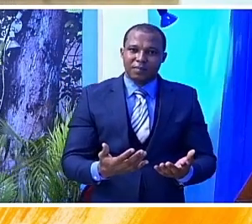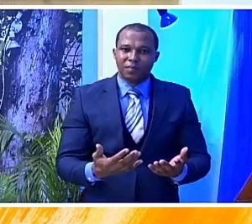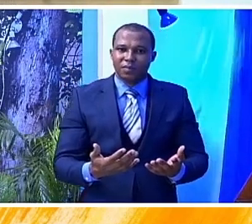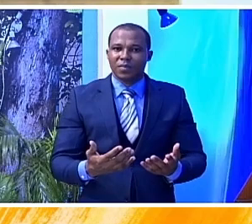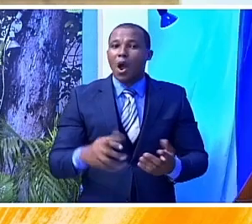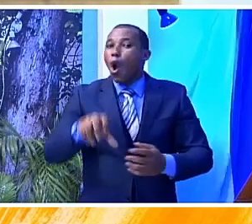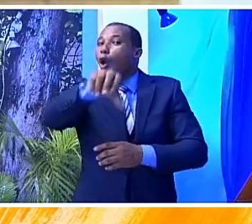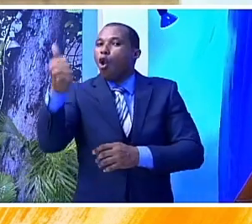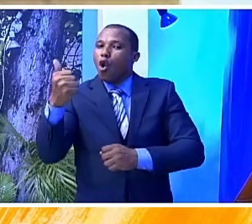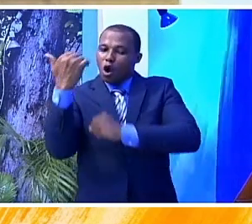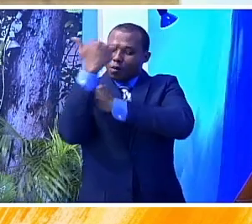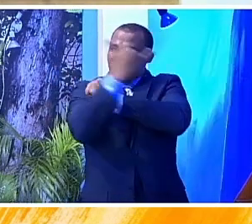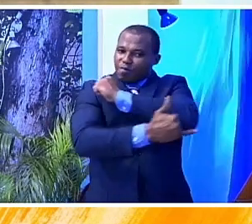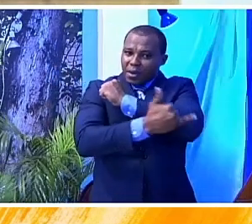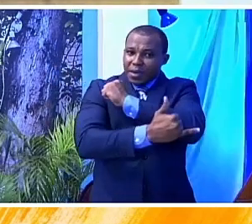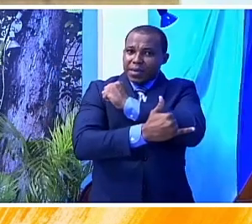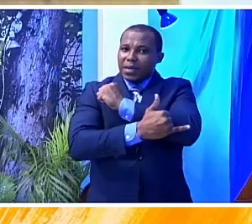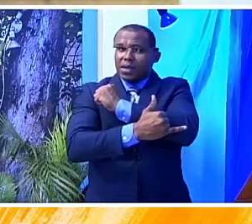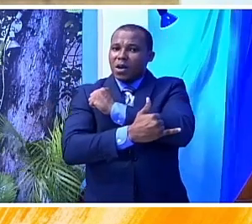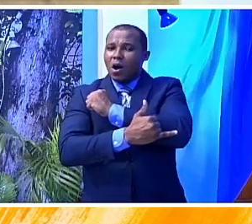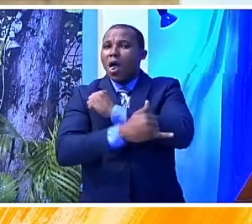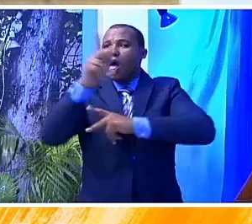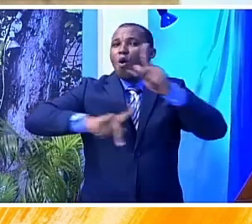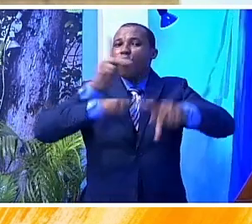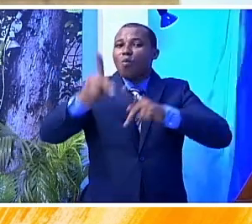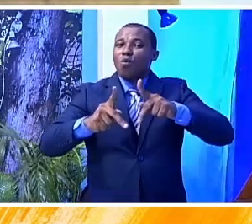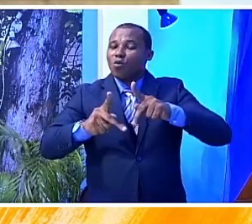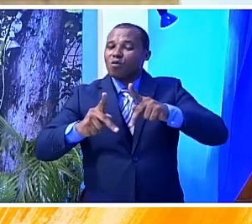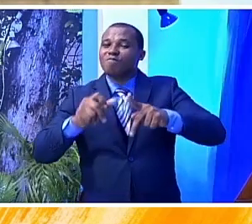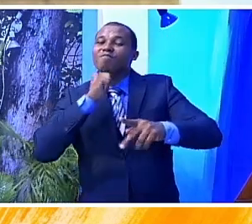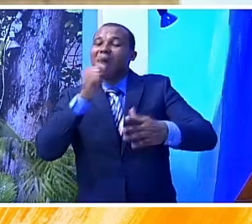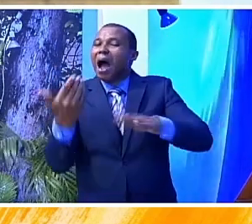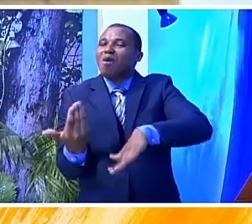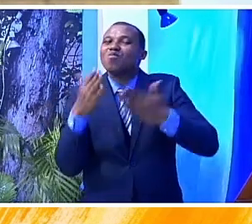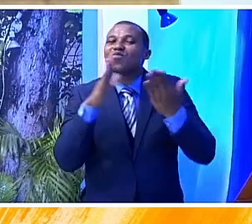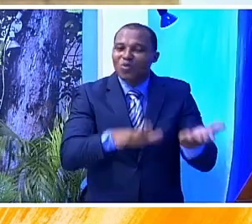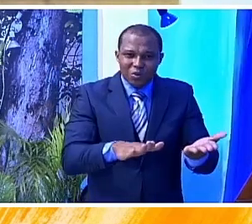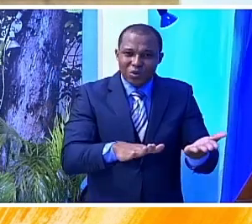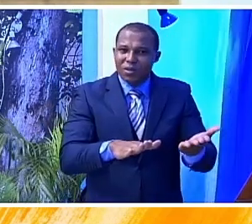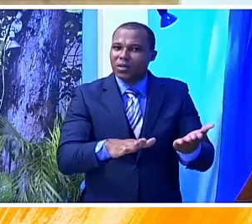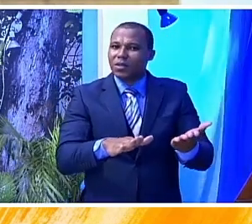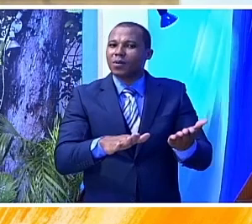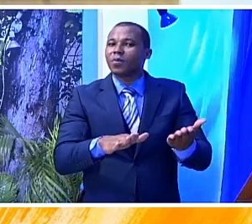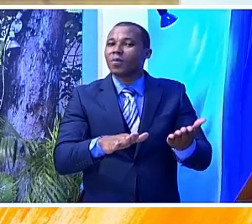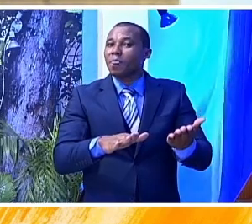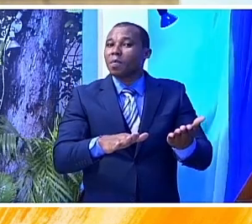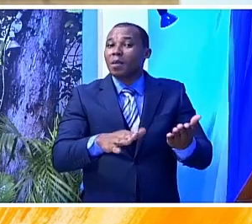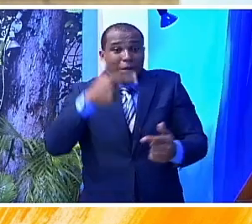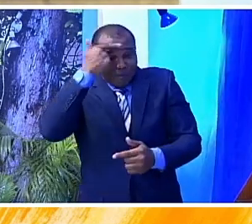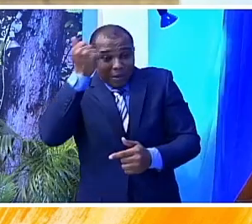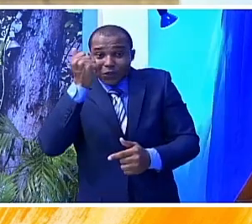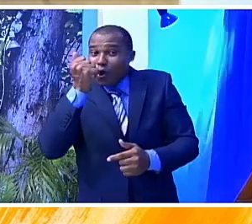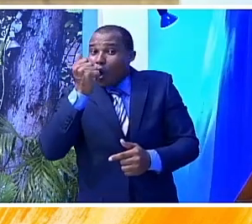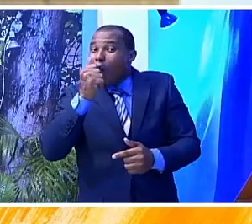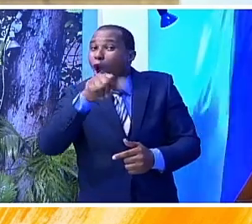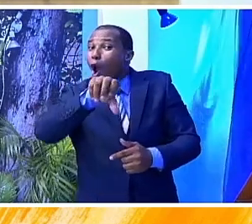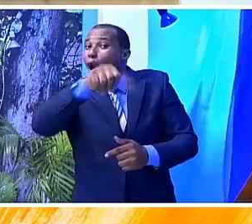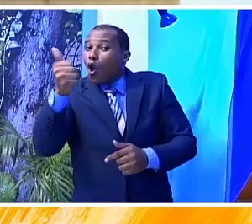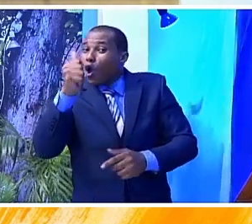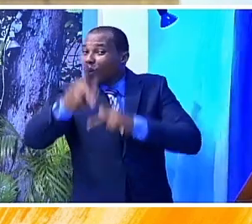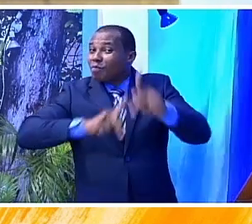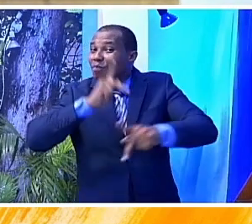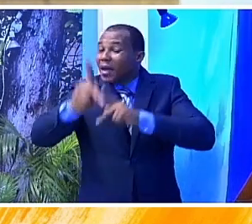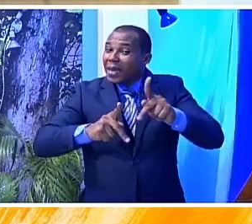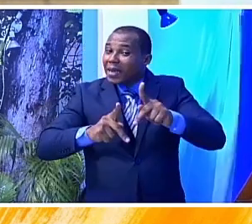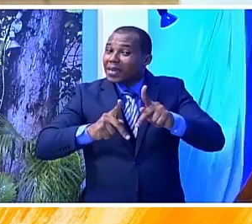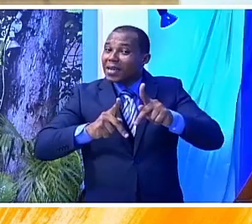l'autre pays, au côté tremblement de terre passé, et puis pas de monde qui mourit ou bien pas de gros dégâts. Et parce que vous faites construction, l'autre fond. Parce que vous faites l'autre société. Parce que